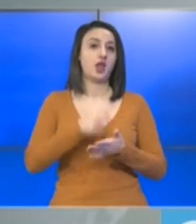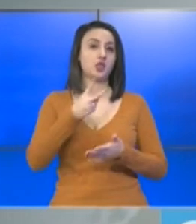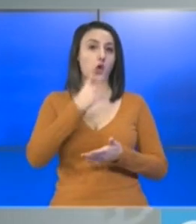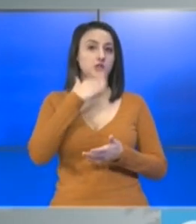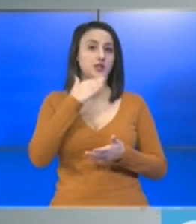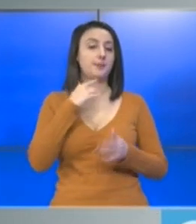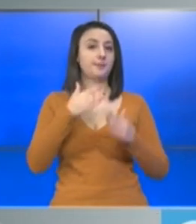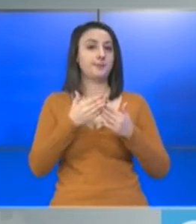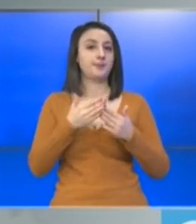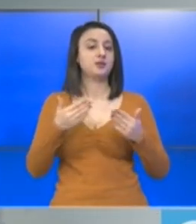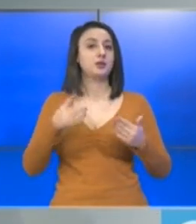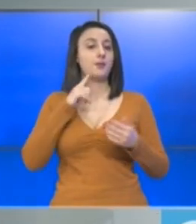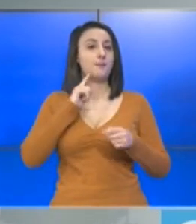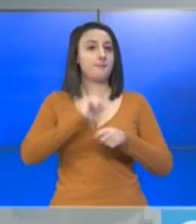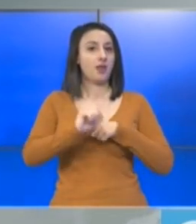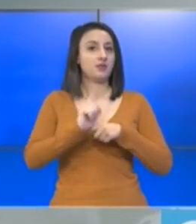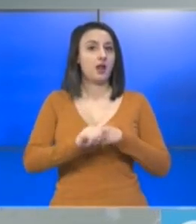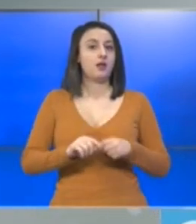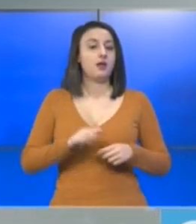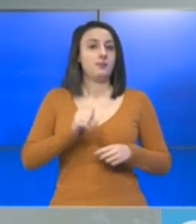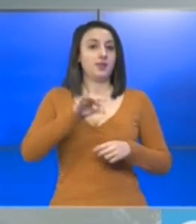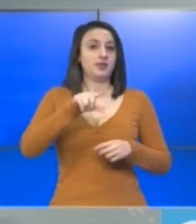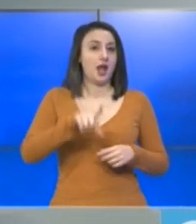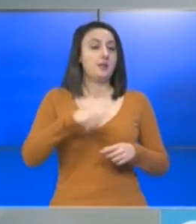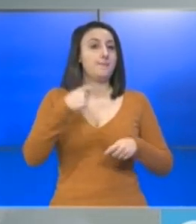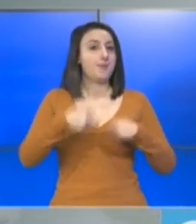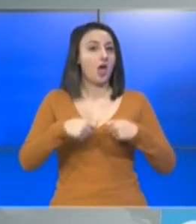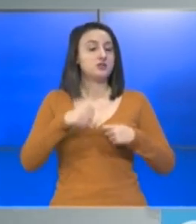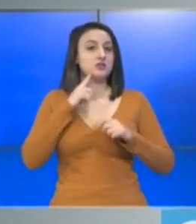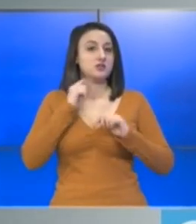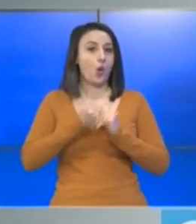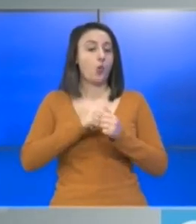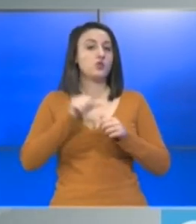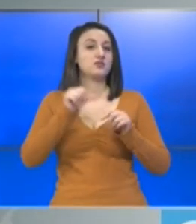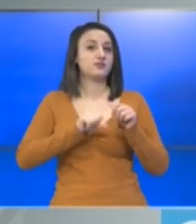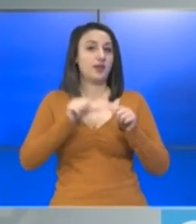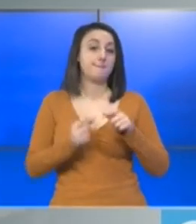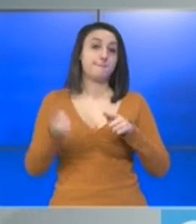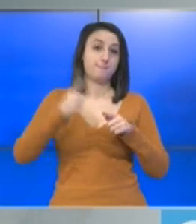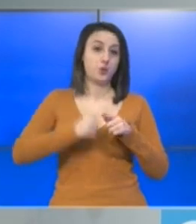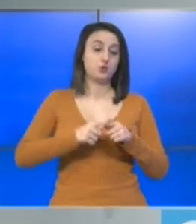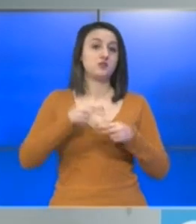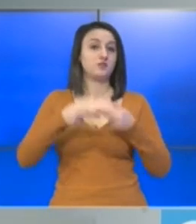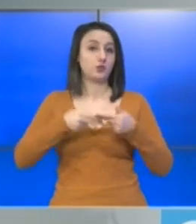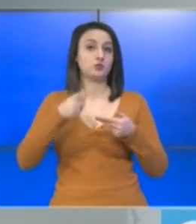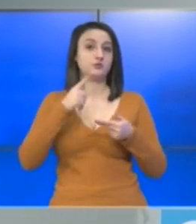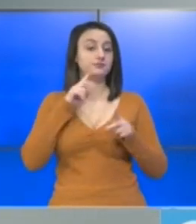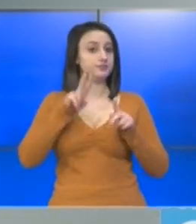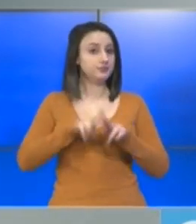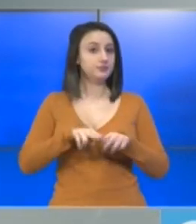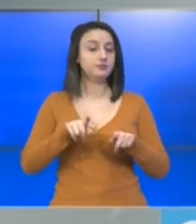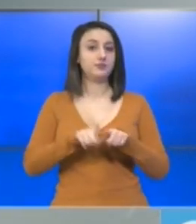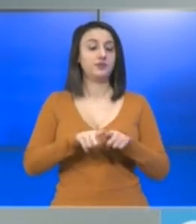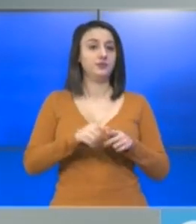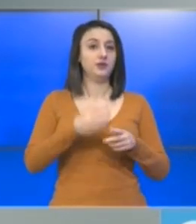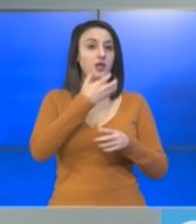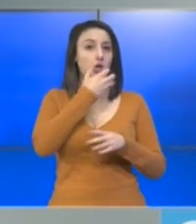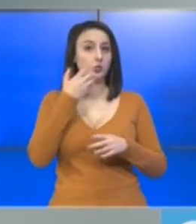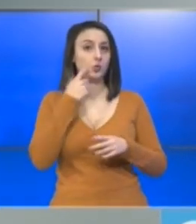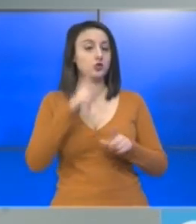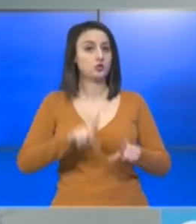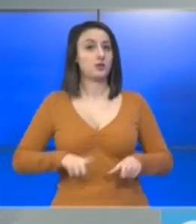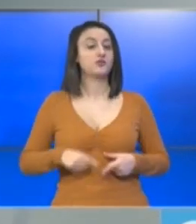zile pe sticlă materiale textile metal plastic sau hârtie în plus virusul ar fi și rezistent la căldură supraviețuind